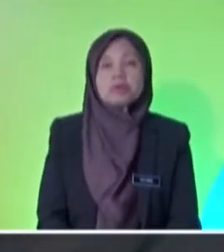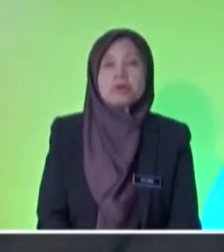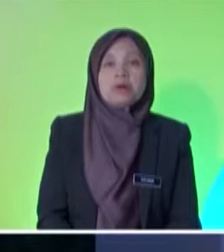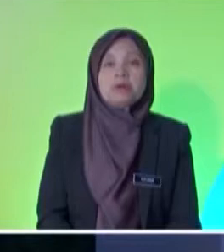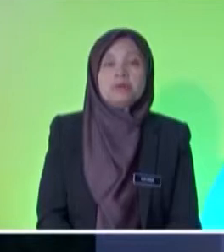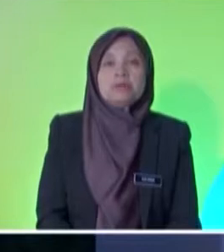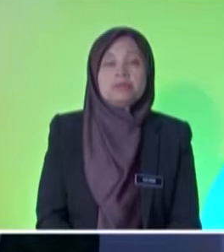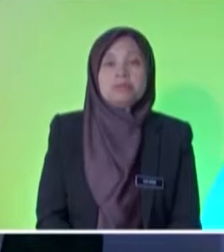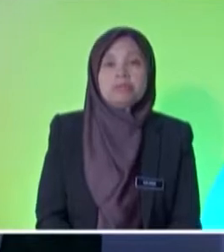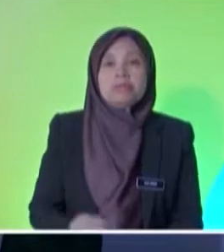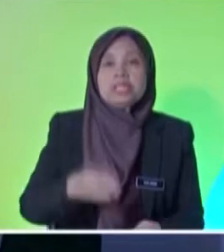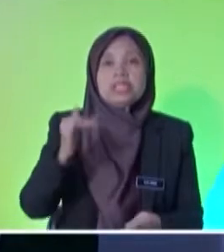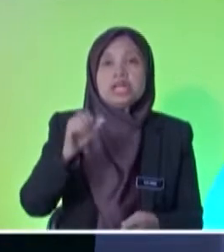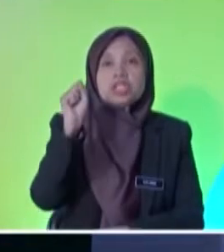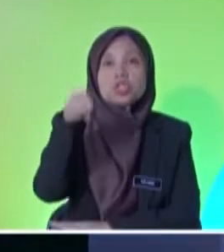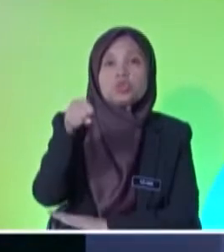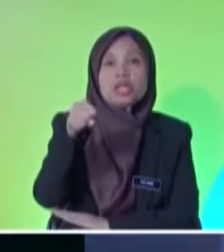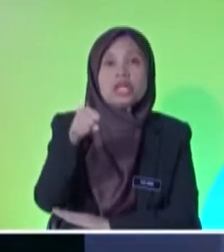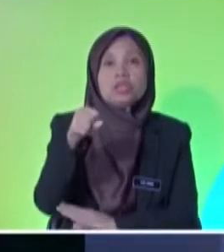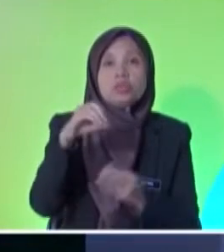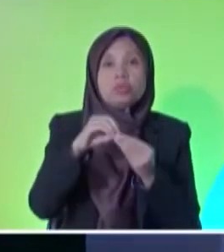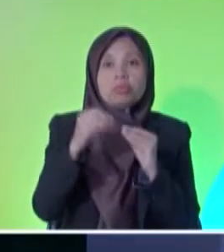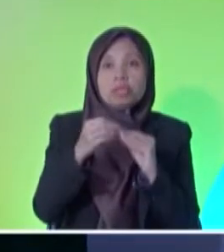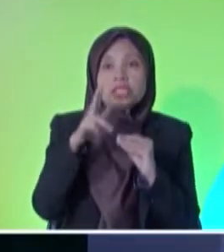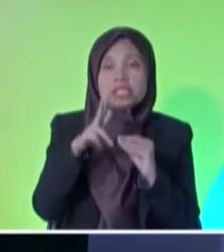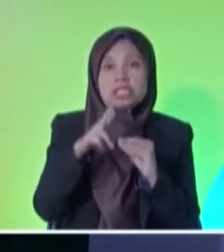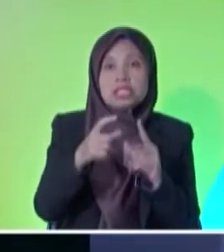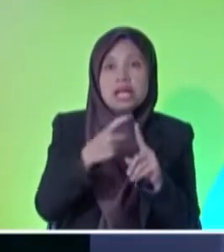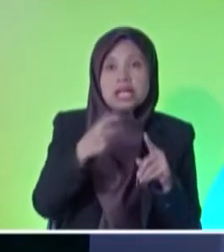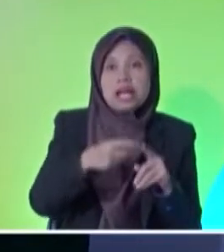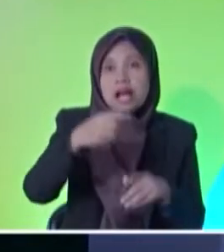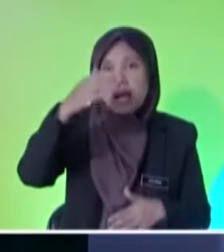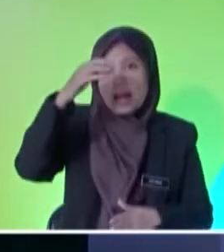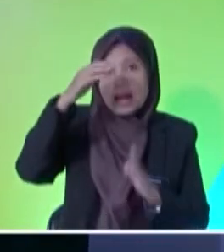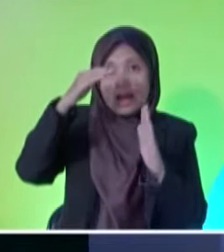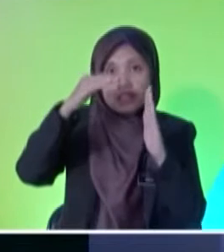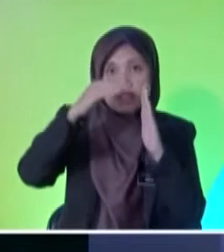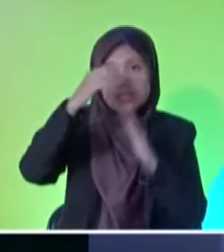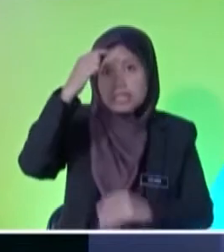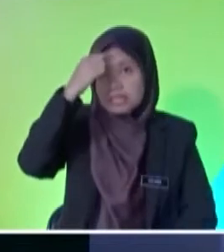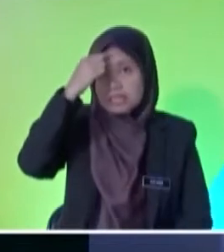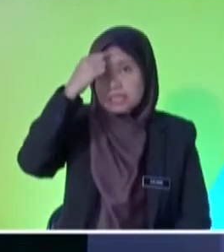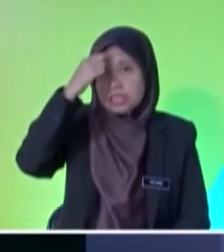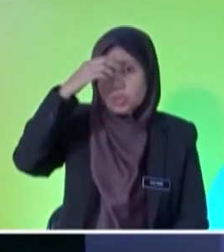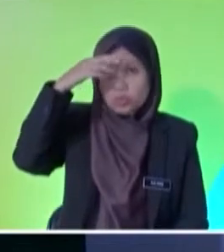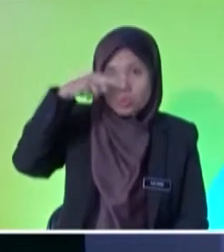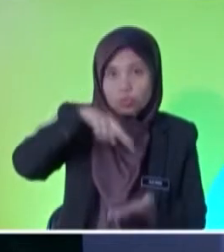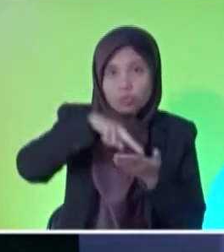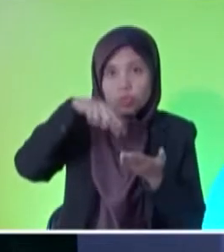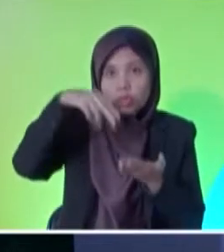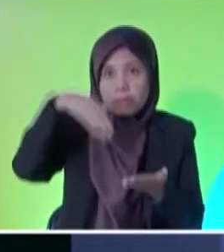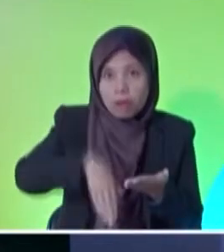itu yang kedua yang ketiga yaitu dari atas turun kebawah ada yang membuat dia